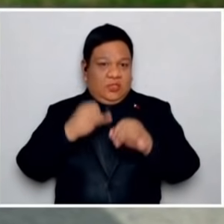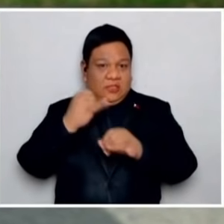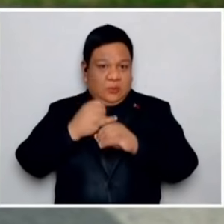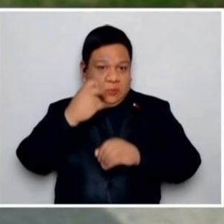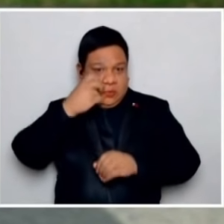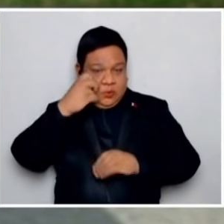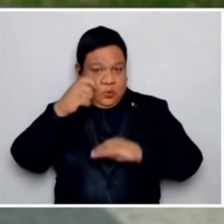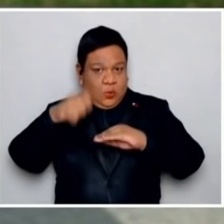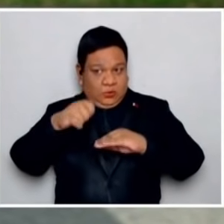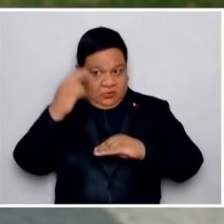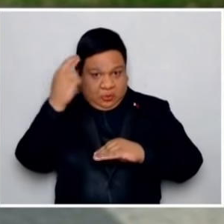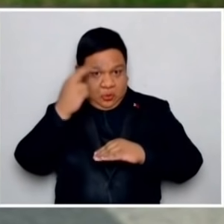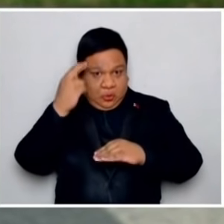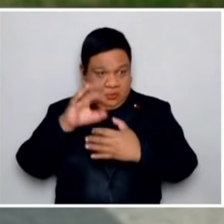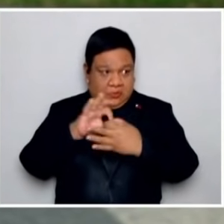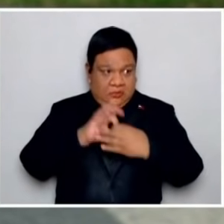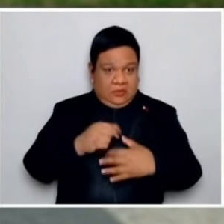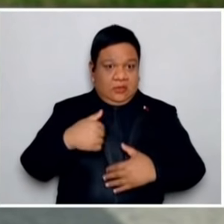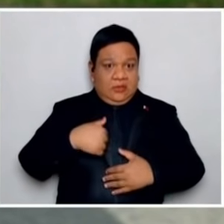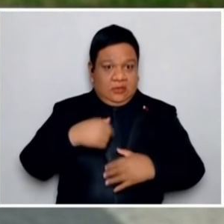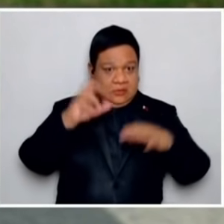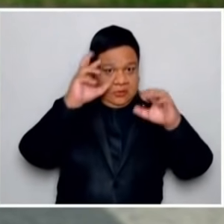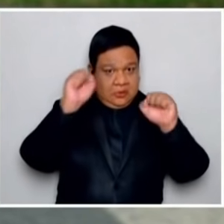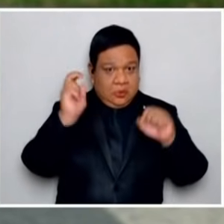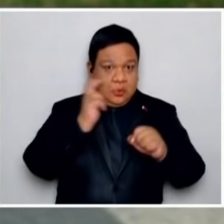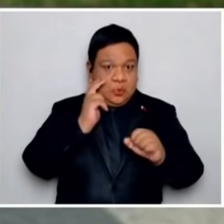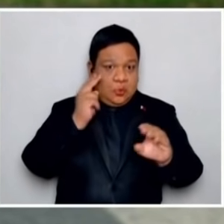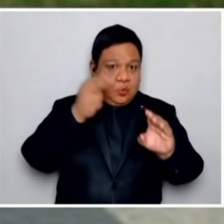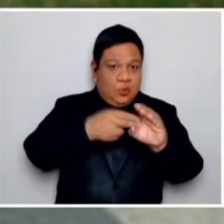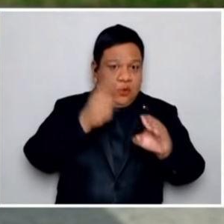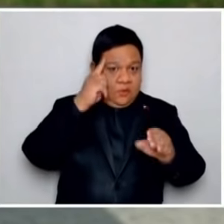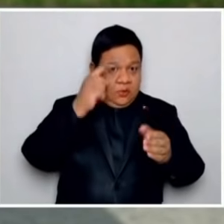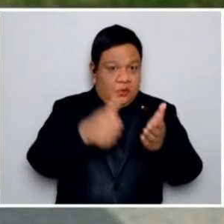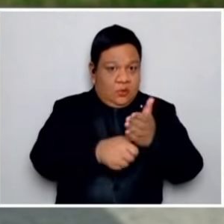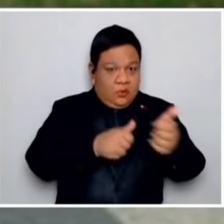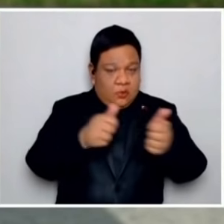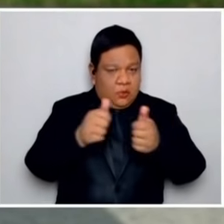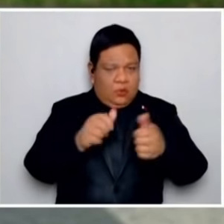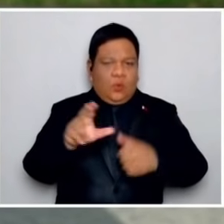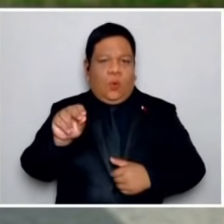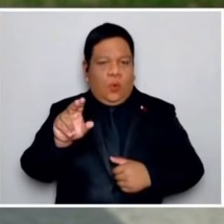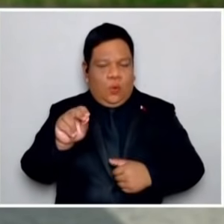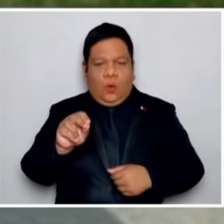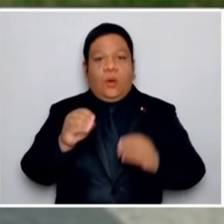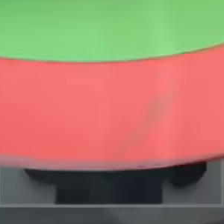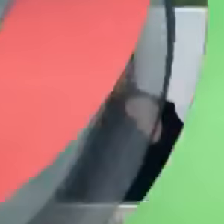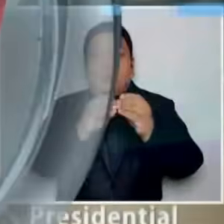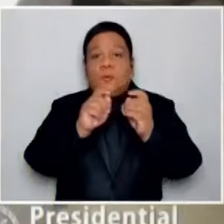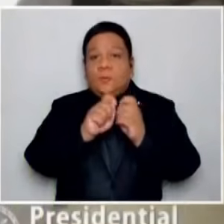pa rin ang Pangulo sa darating na halalan. Nagpapatrol, Pia Gutierrez.